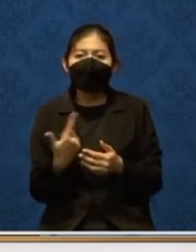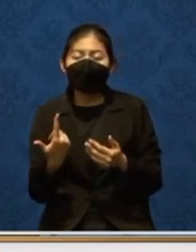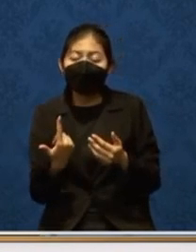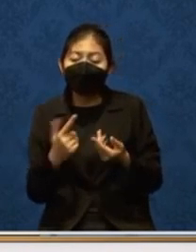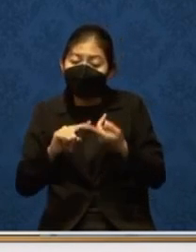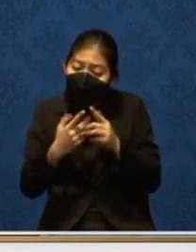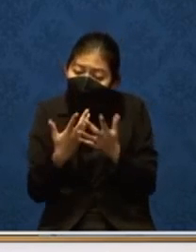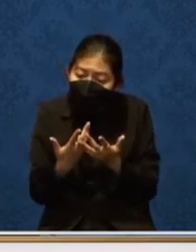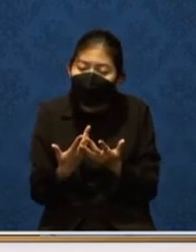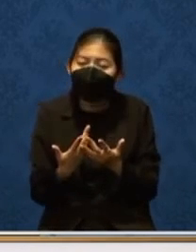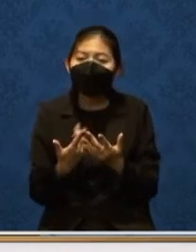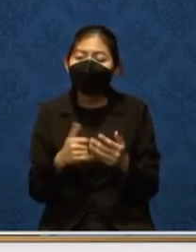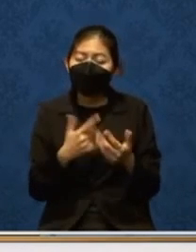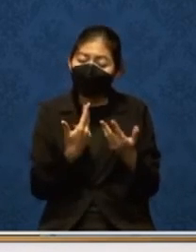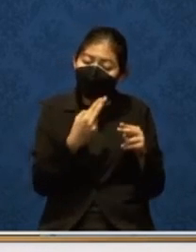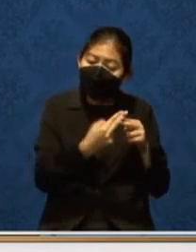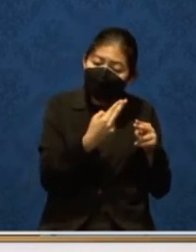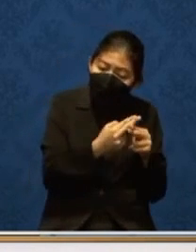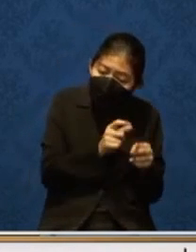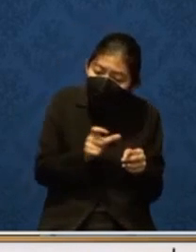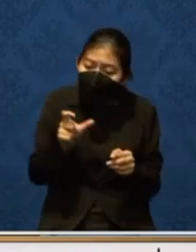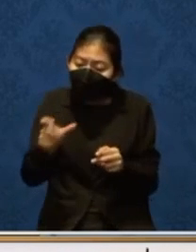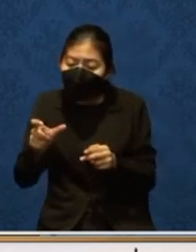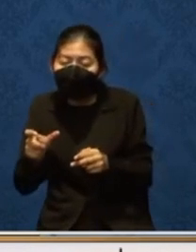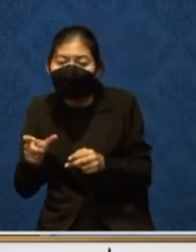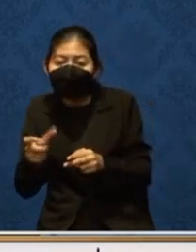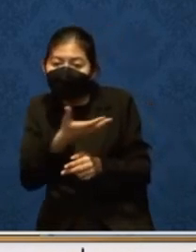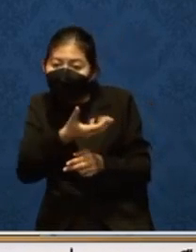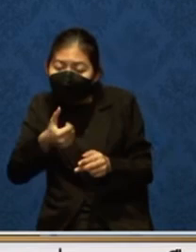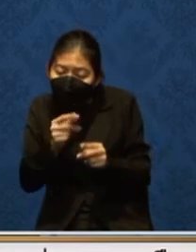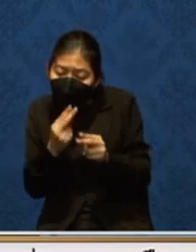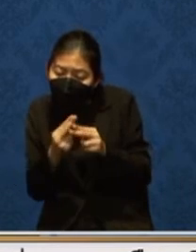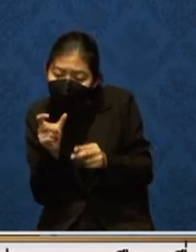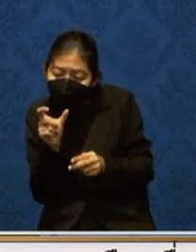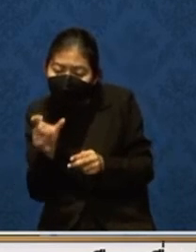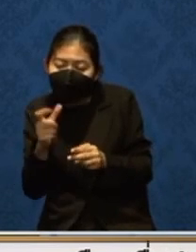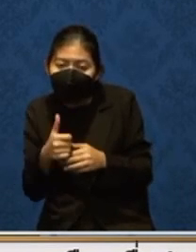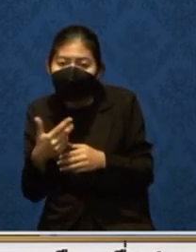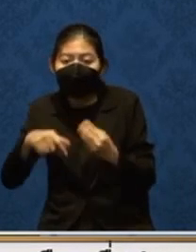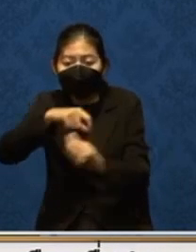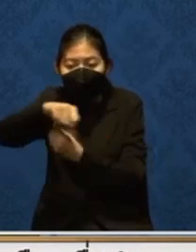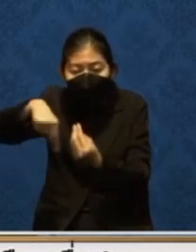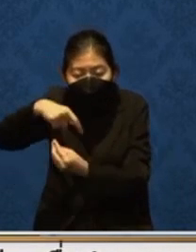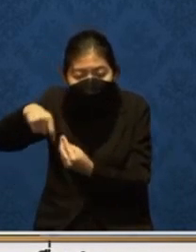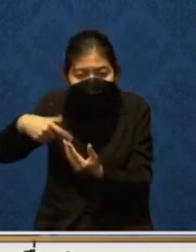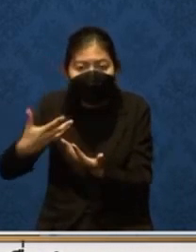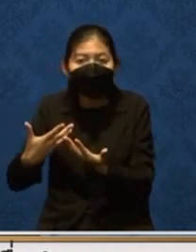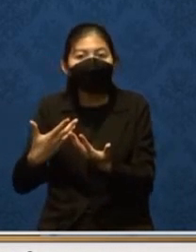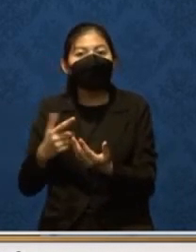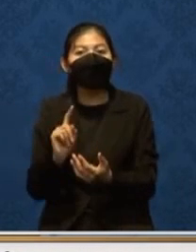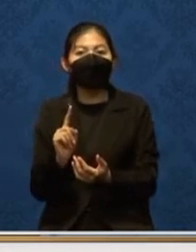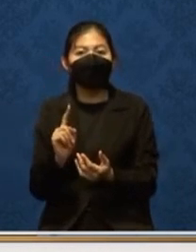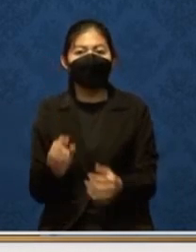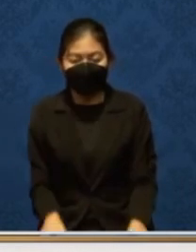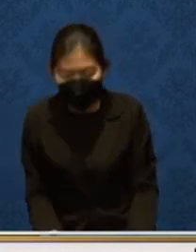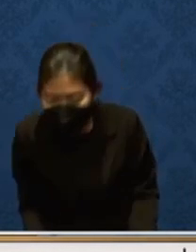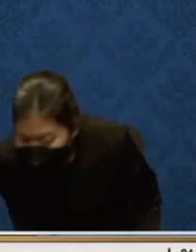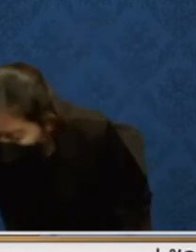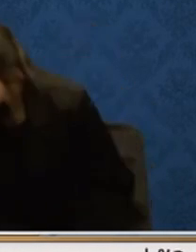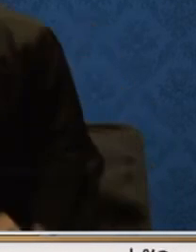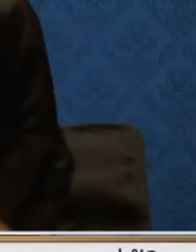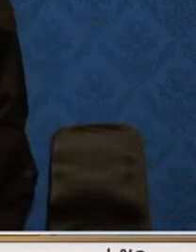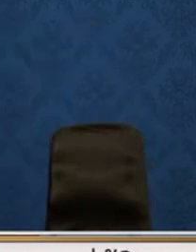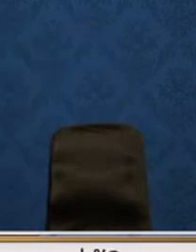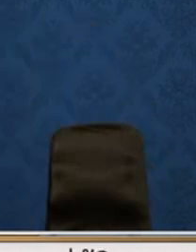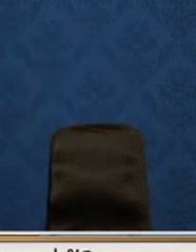ทรธมตียืมชื่อไปใช้ในการทำธุกรมทามัญชีที่แลกปลาด ในกงสีของตวเองเท่าตงะเงินที่เป็